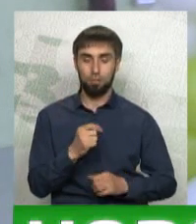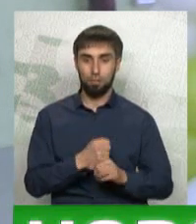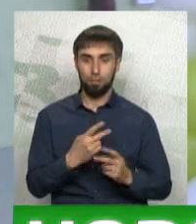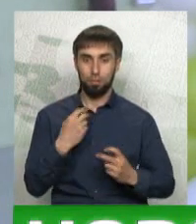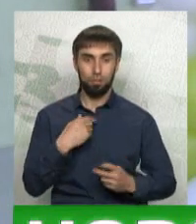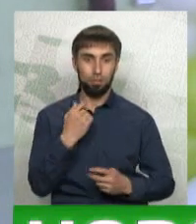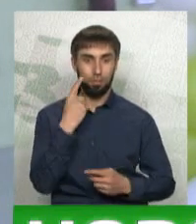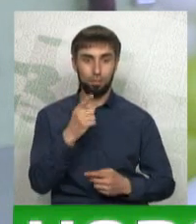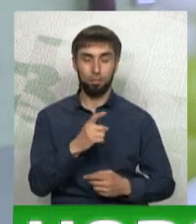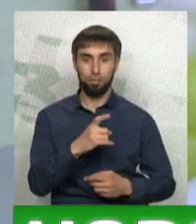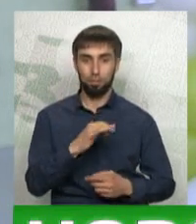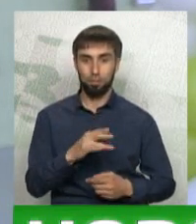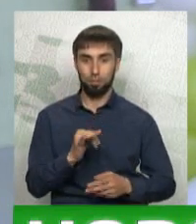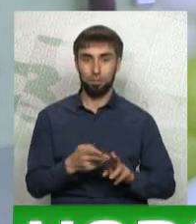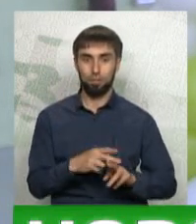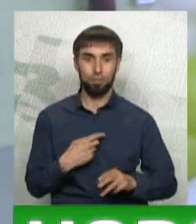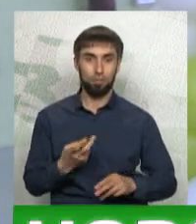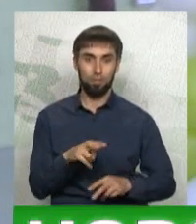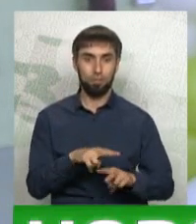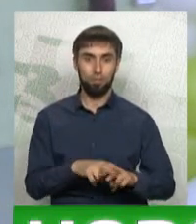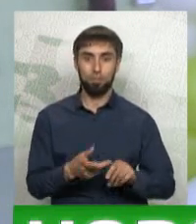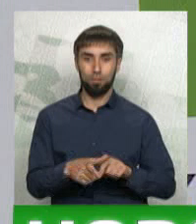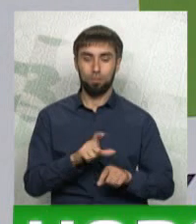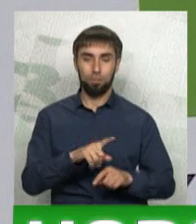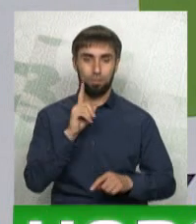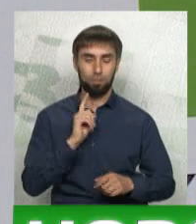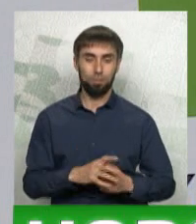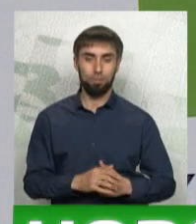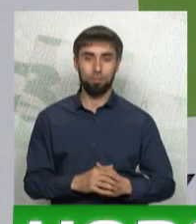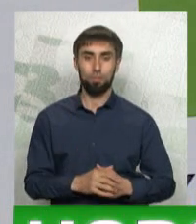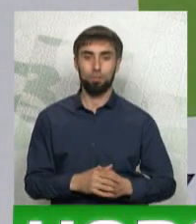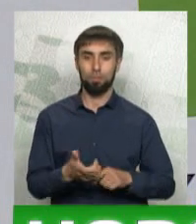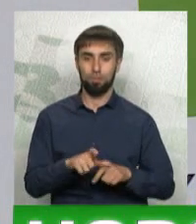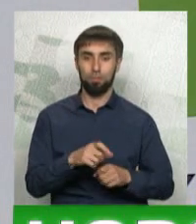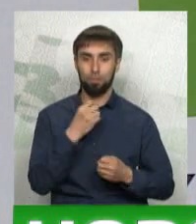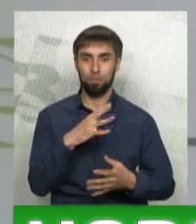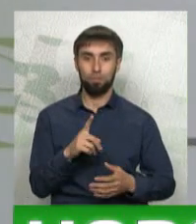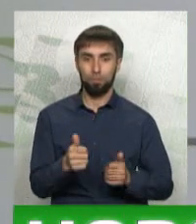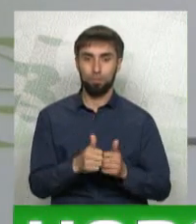сейчас увидела «Хеликс», поэтому зашла сюда. Это очень удобно.